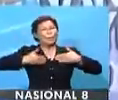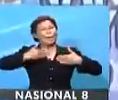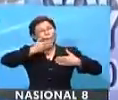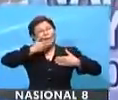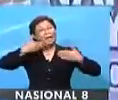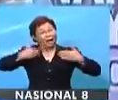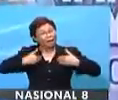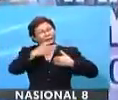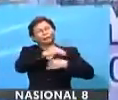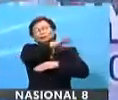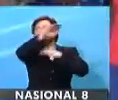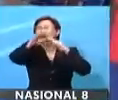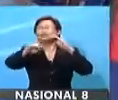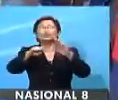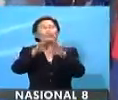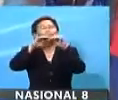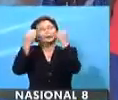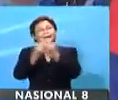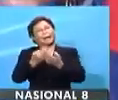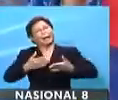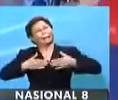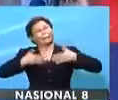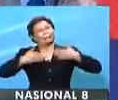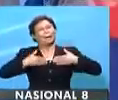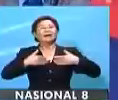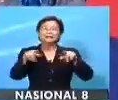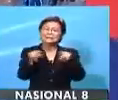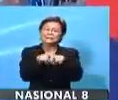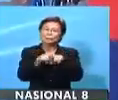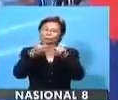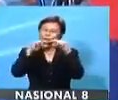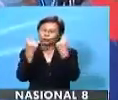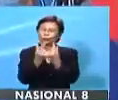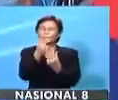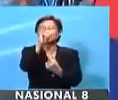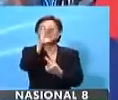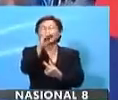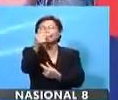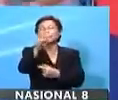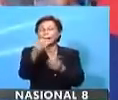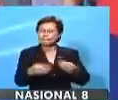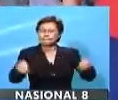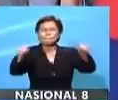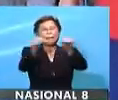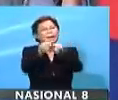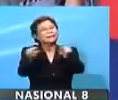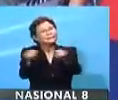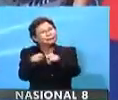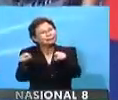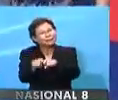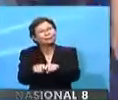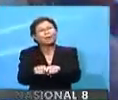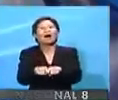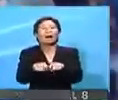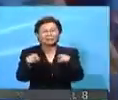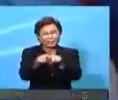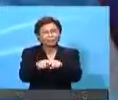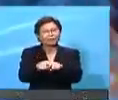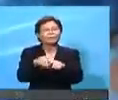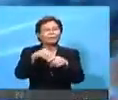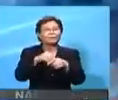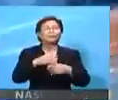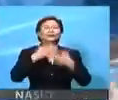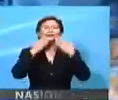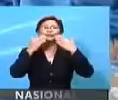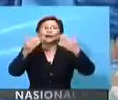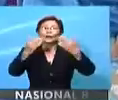malah segenap lapisan masyarakat. Begitu juga dengan golongan imam masjid yang sama sekali tidak dipinggirkan dalam mensyukuri nikmat